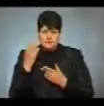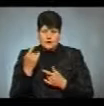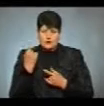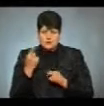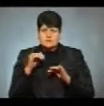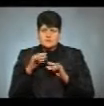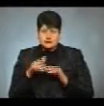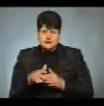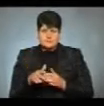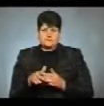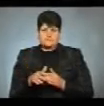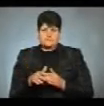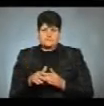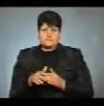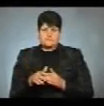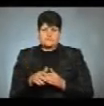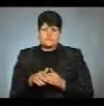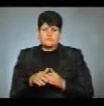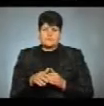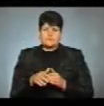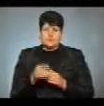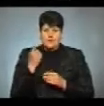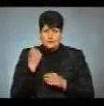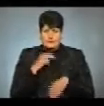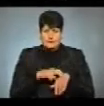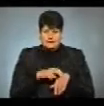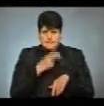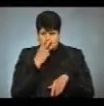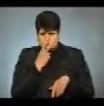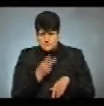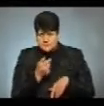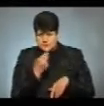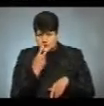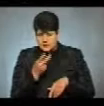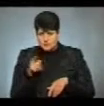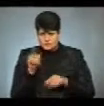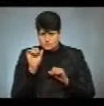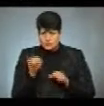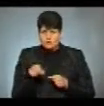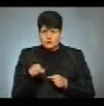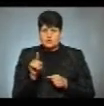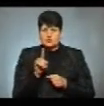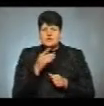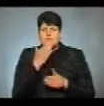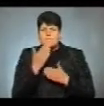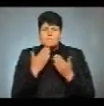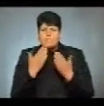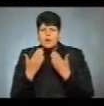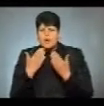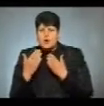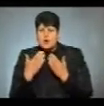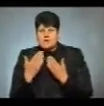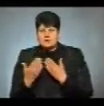коли, як то кажуть, один лікар дивиться, бачить. А тут можна і щось і порадитись, і відповідно,